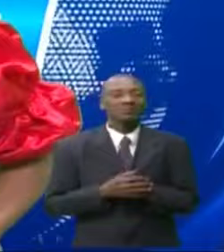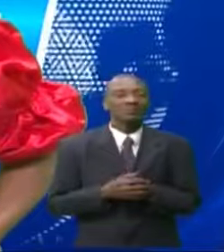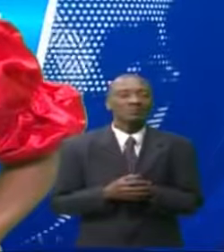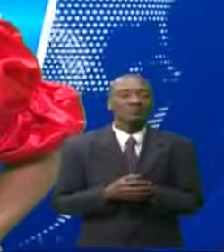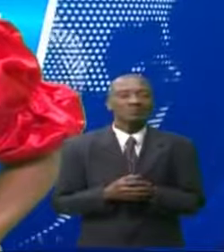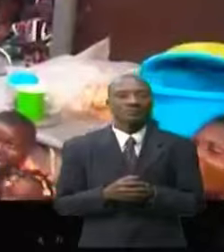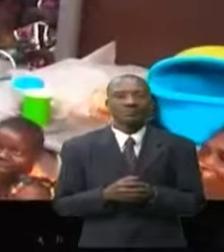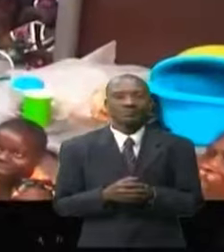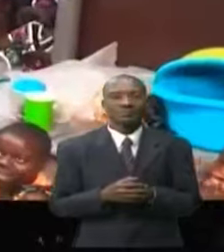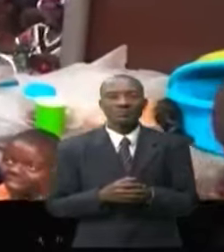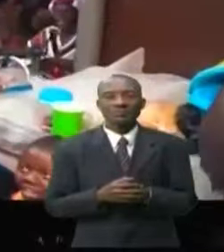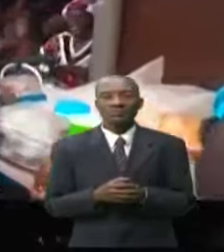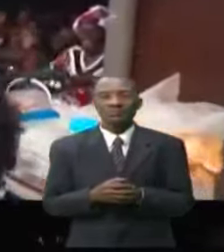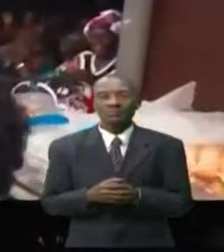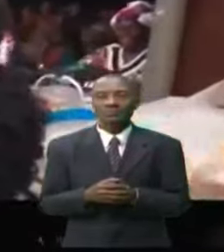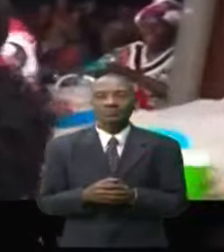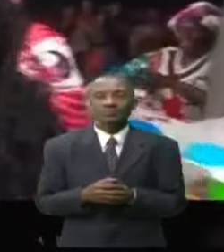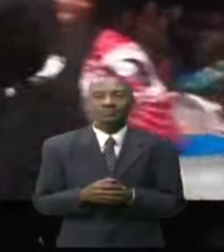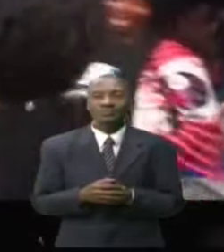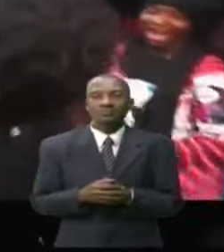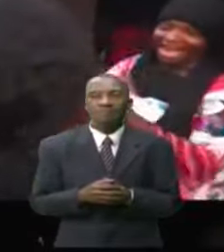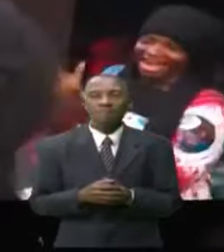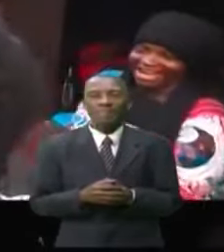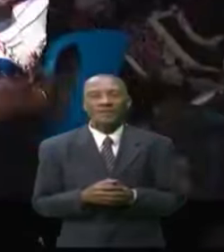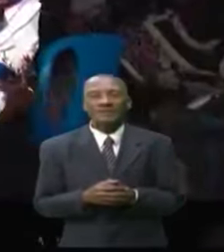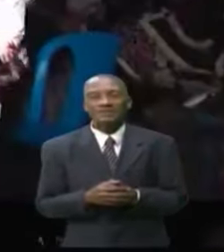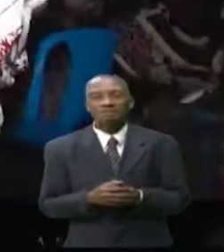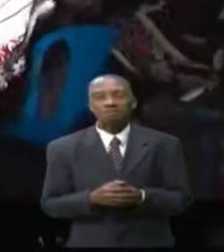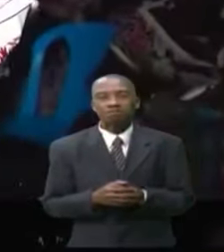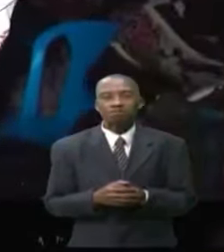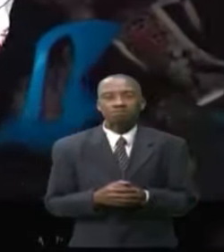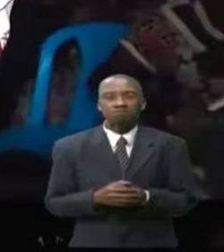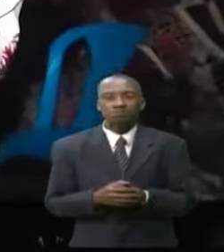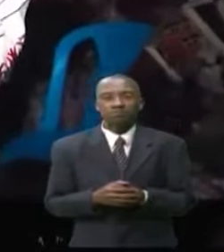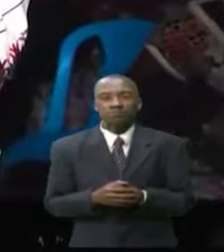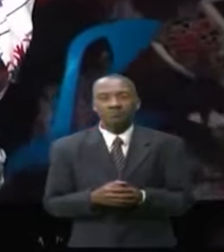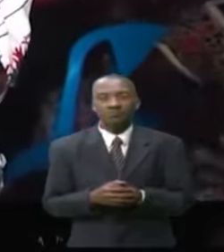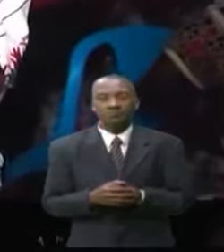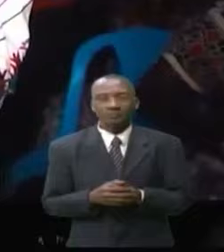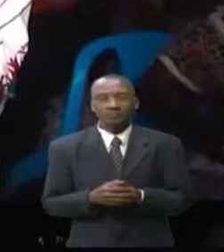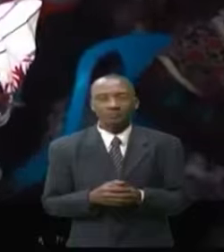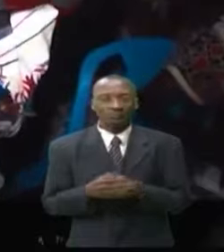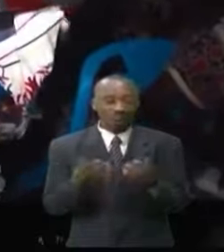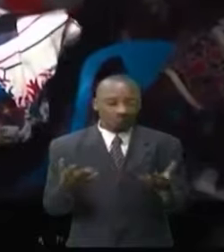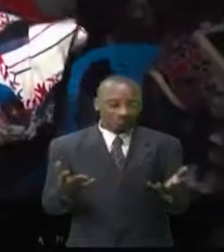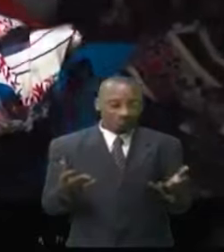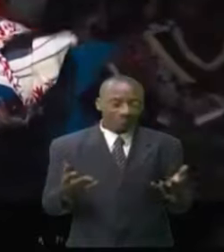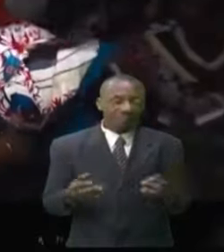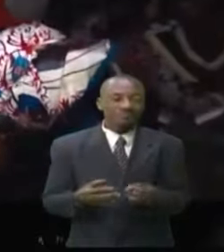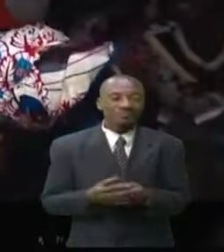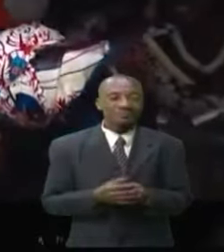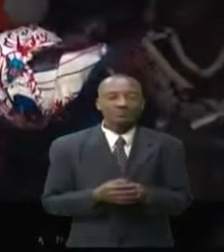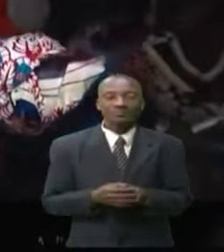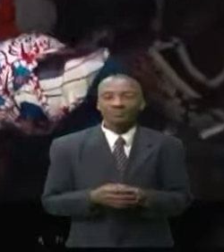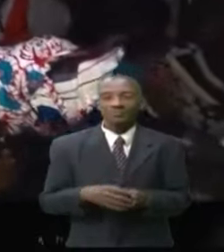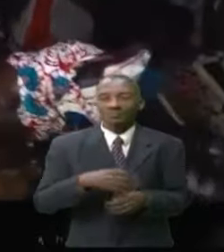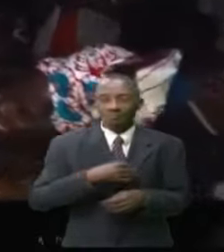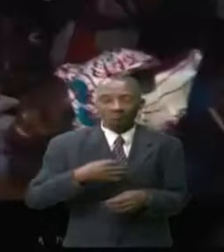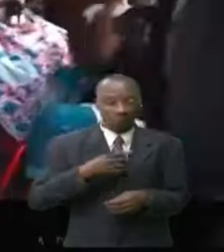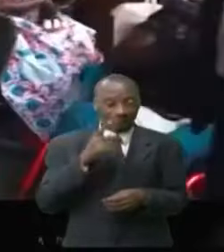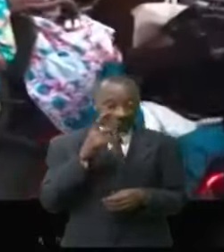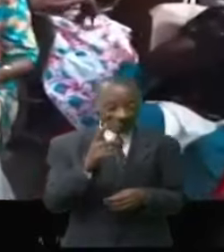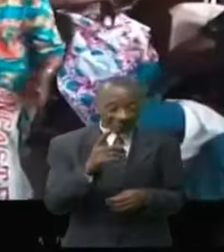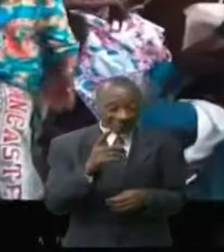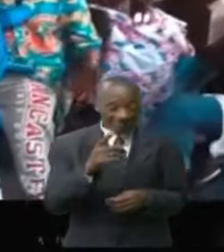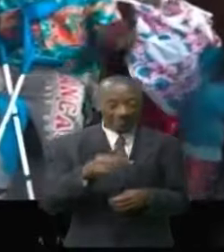plus les jours J approche à grand pas où le peuple congolais sera appelé à opérer un choix judiciaire l'heure est venue pour que